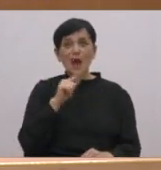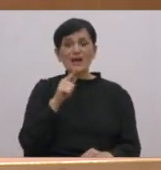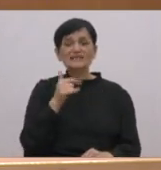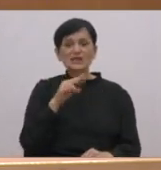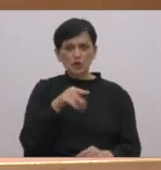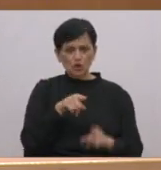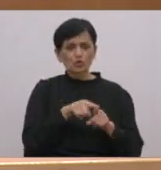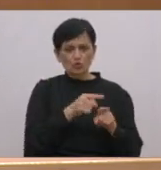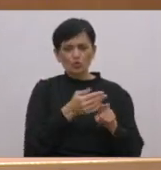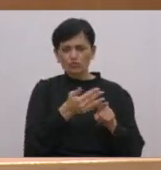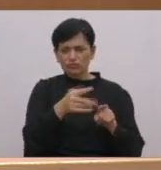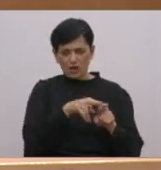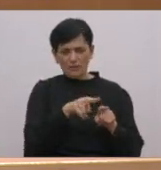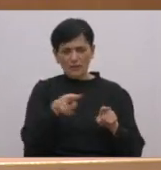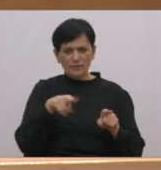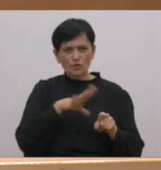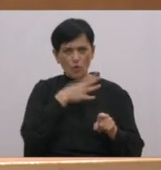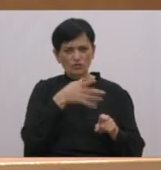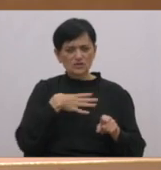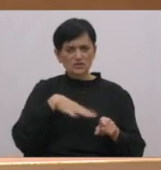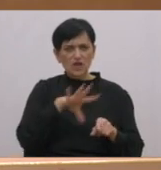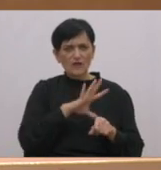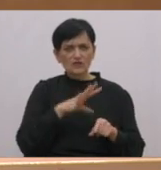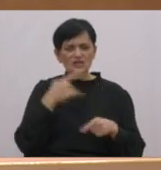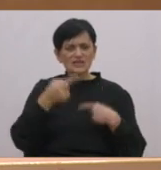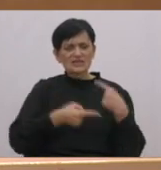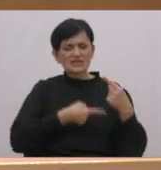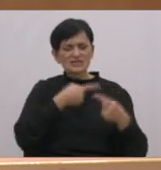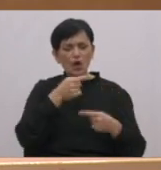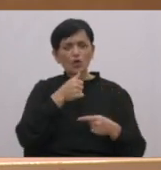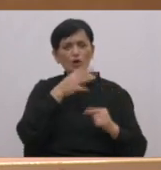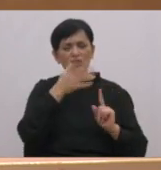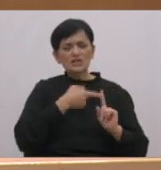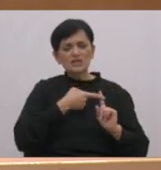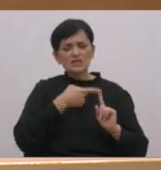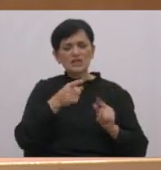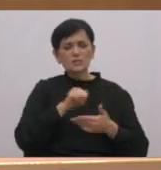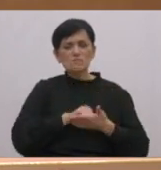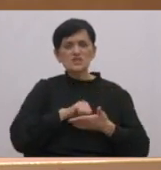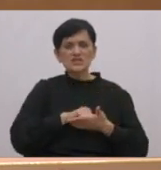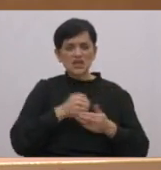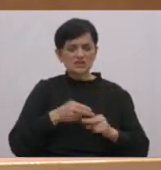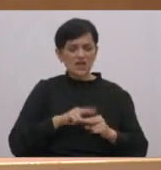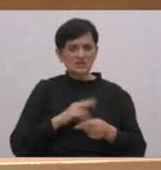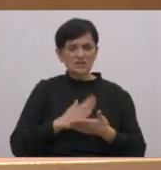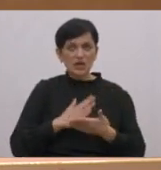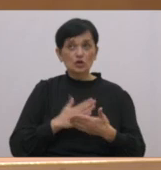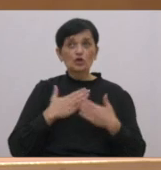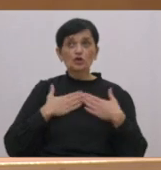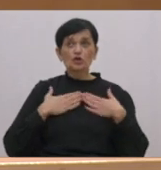ყოლია საქართველოს და რეალურად საუკუნეების თუ ათწლეულების მანძილზე მიზეზი ესაა